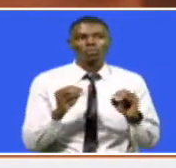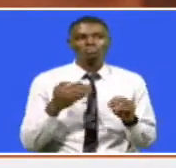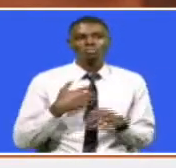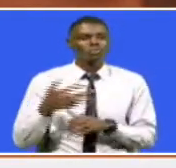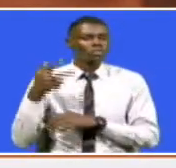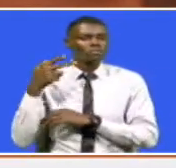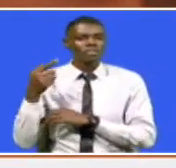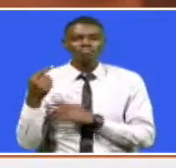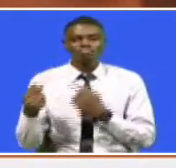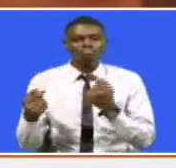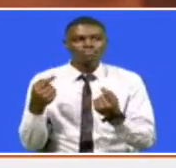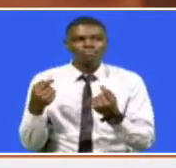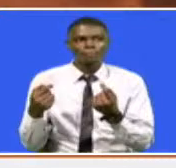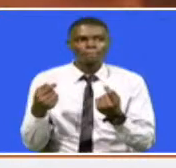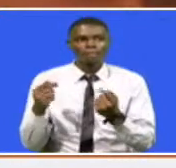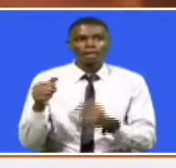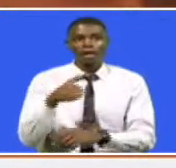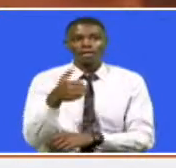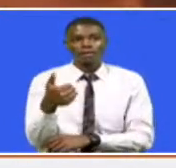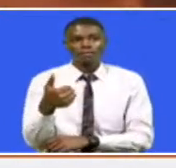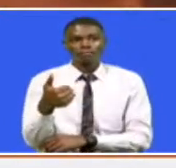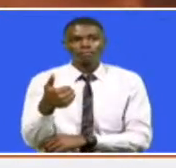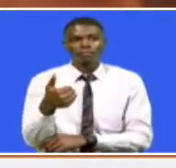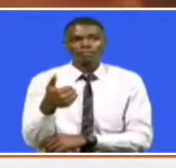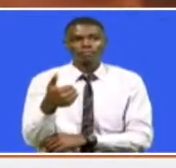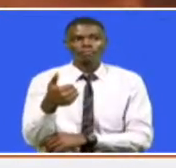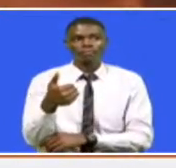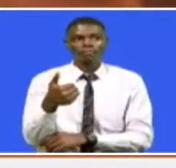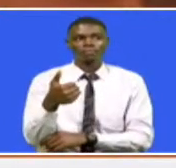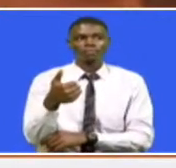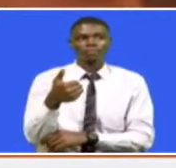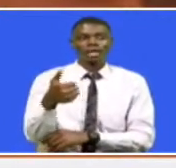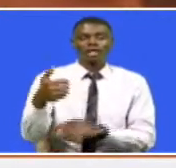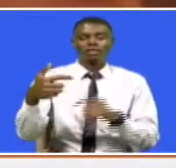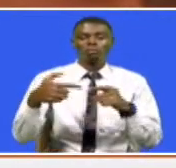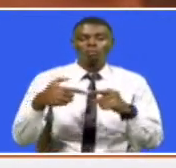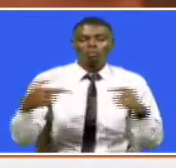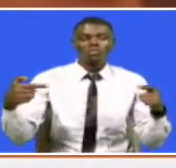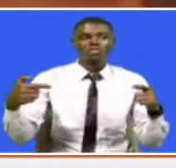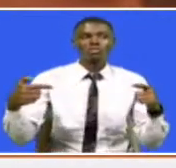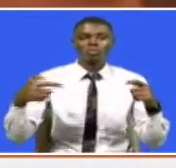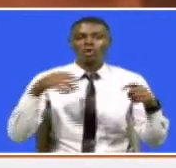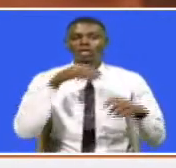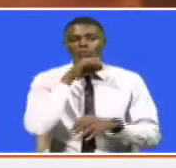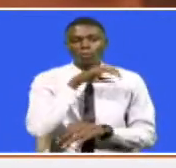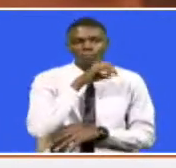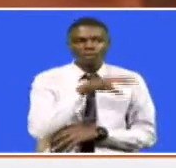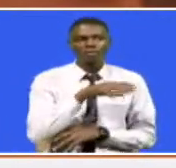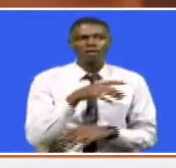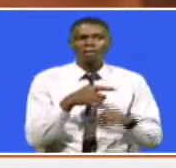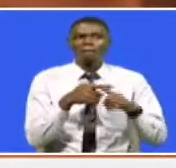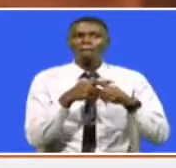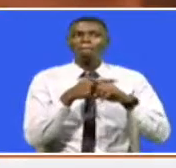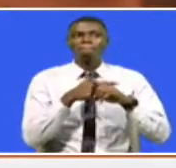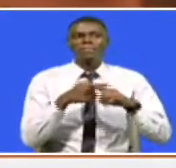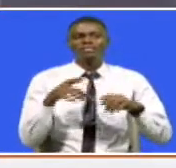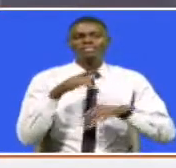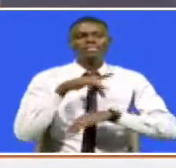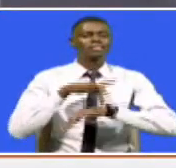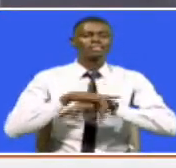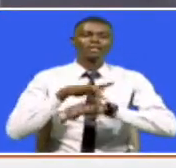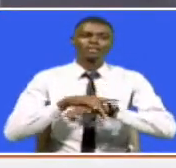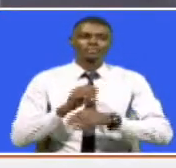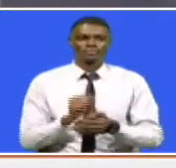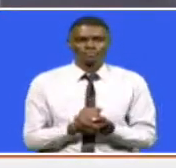kiasi fulani kwa wengine, mabwiji wa upinzani wakilalamika, lakini ni mapema